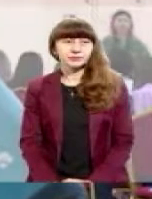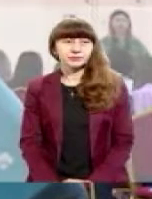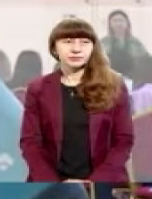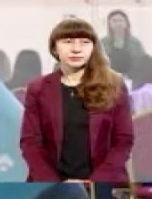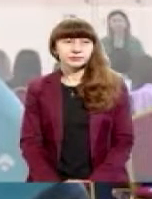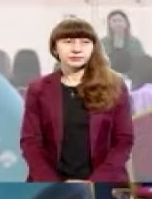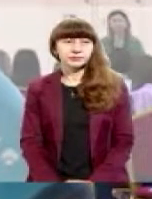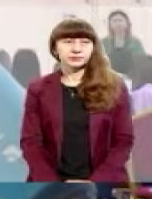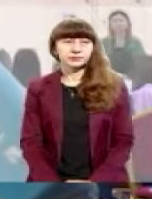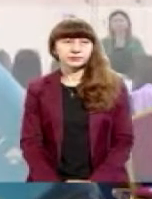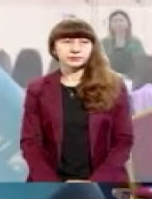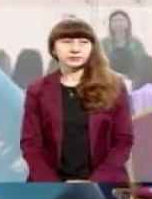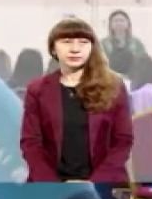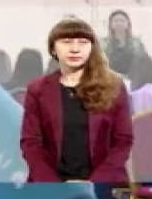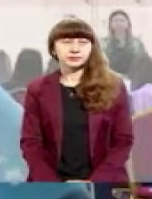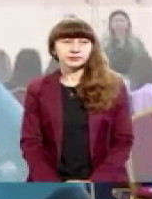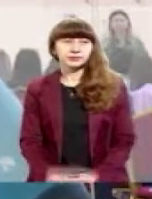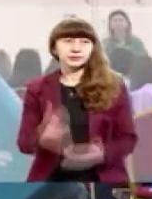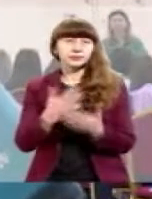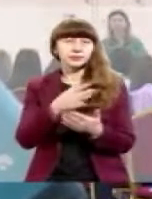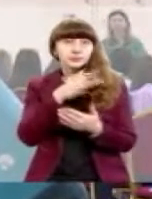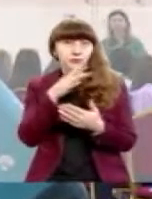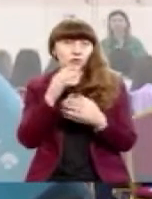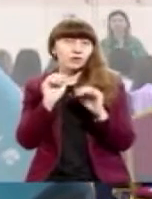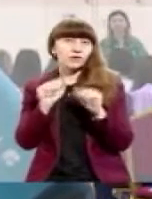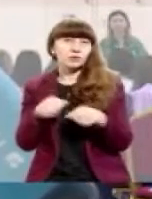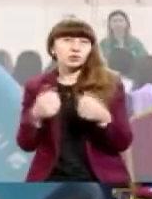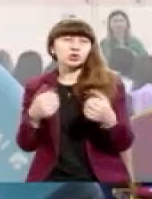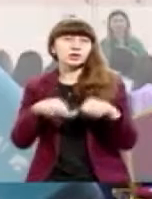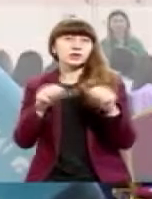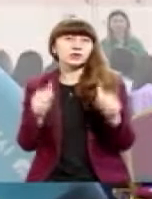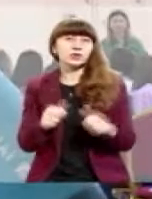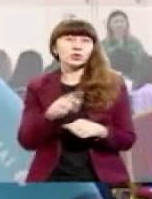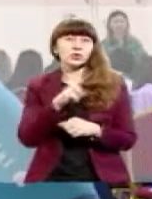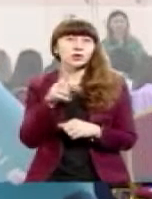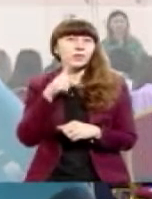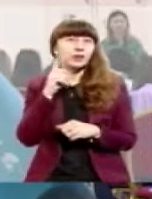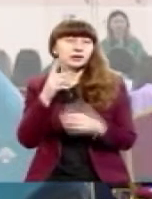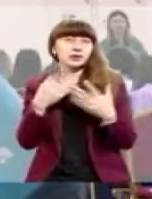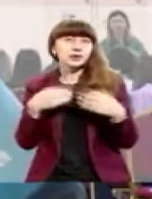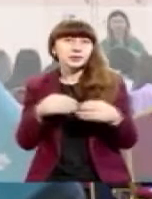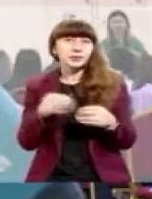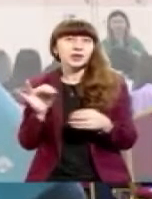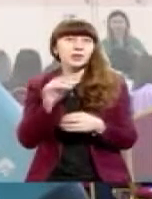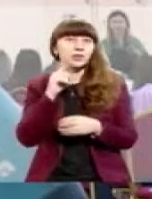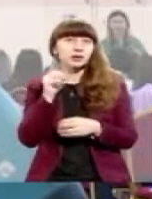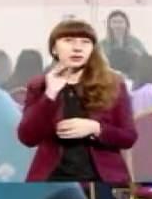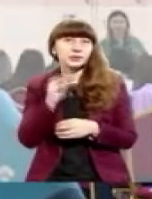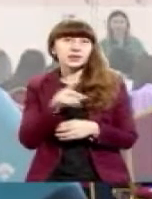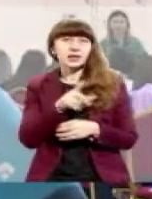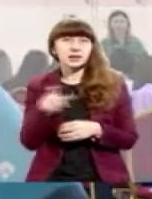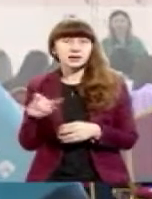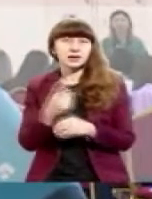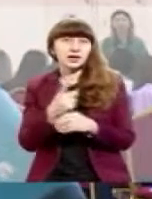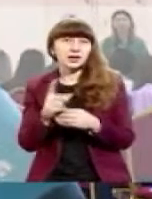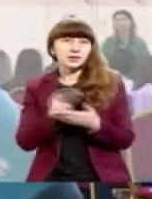жас мамандар үшін баспаналы болудың тиімді жолдары жетерлік. Ол үшін өтінім беруші қойылатын талаптарға сай келсе болғаны. Бұл ретте